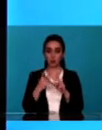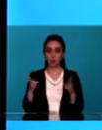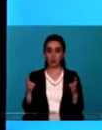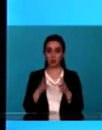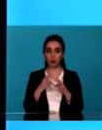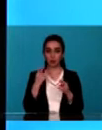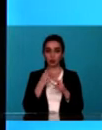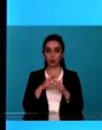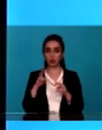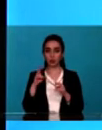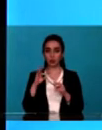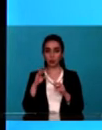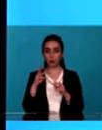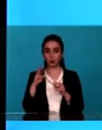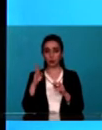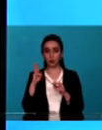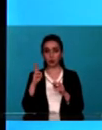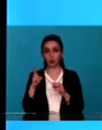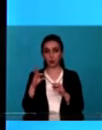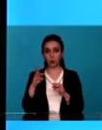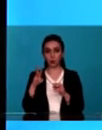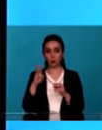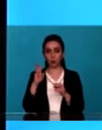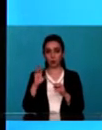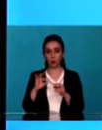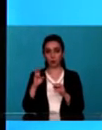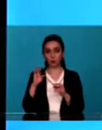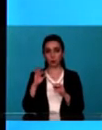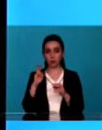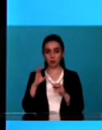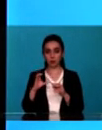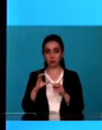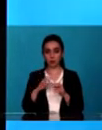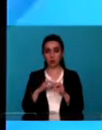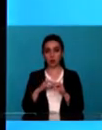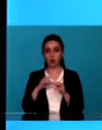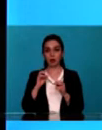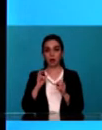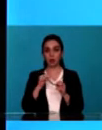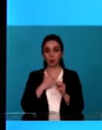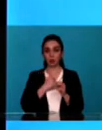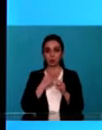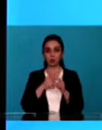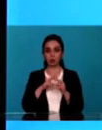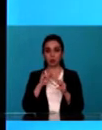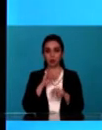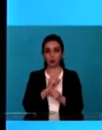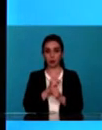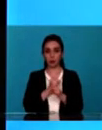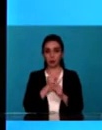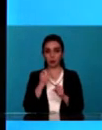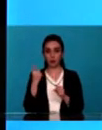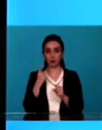комбинированно у нас будет компонент ComboBox. Так, давайте посмотрим, как они у нас работают.